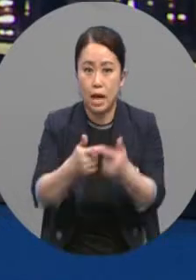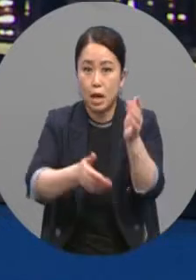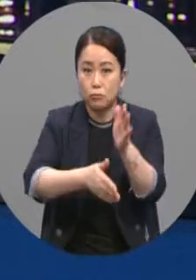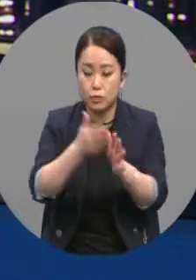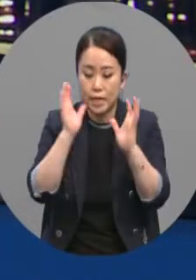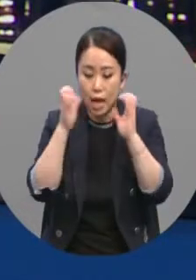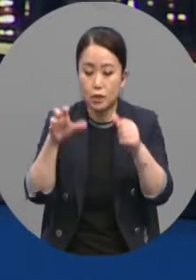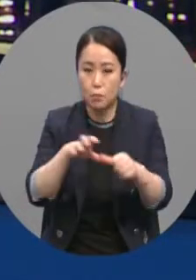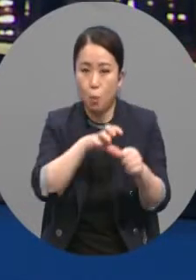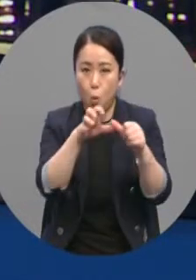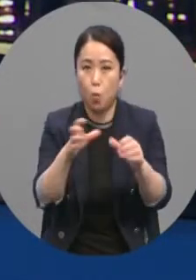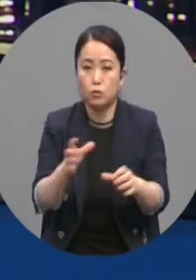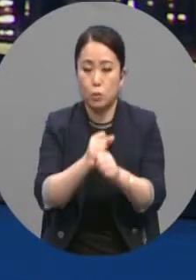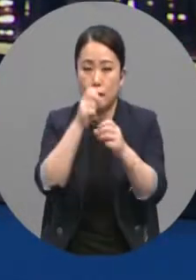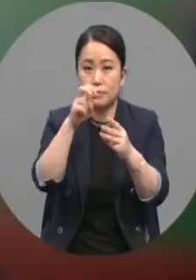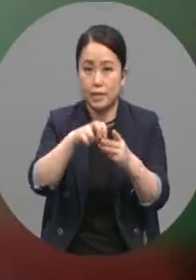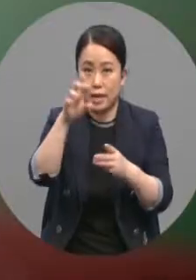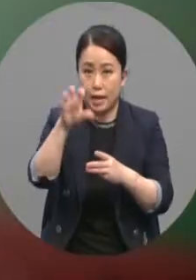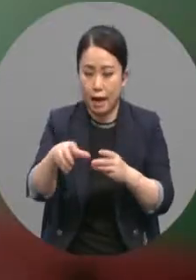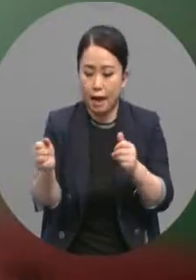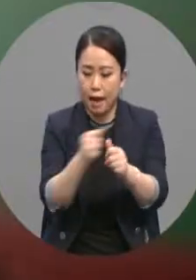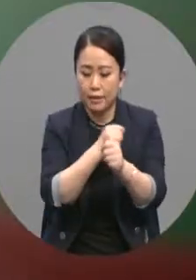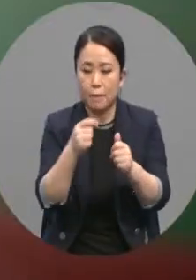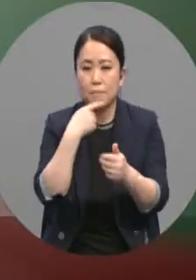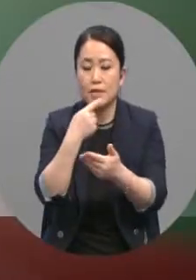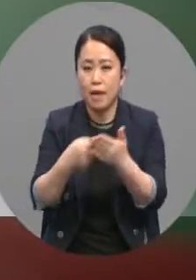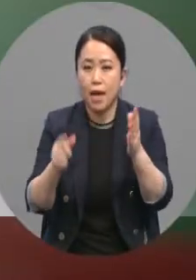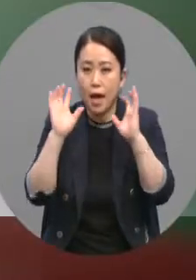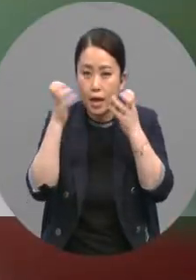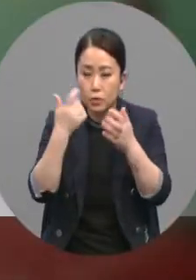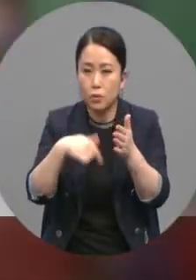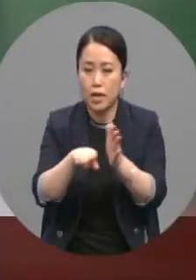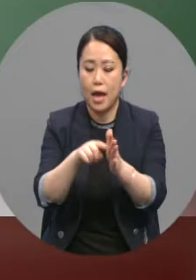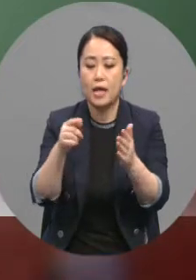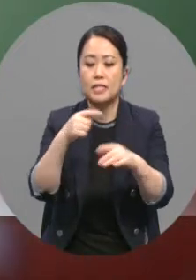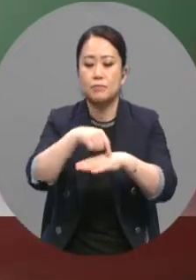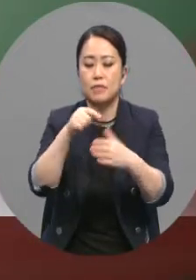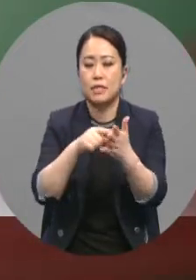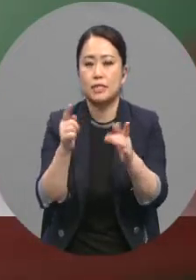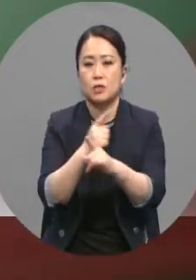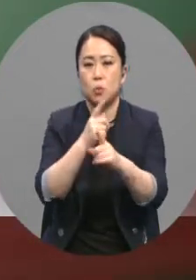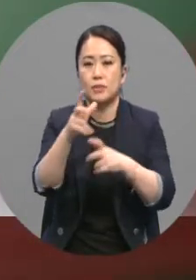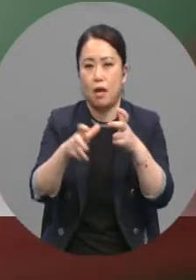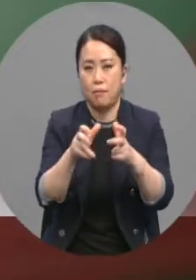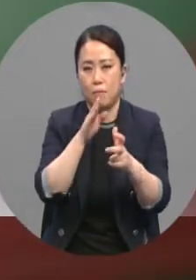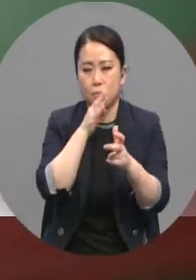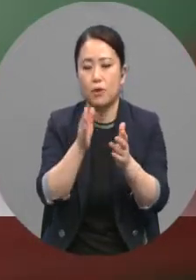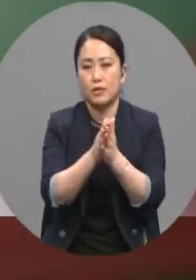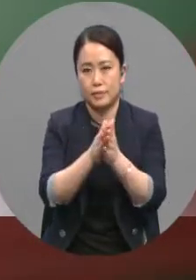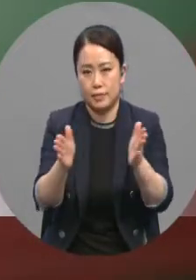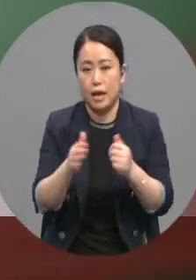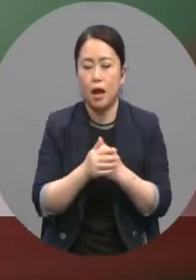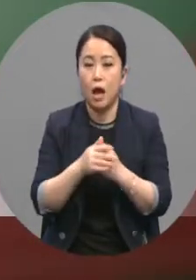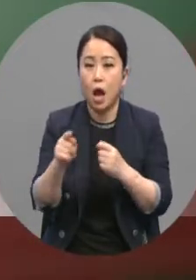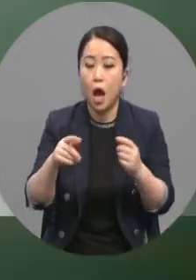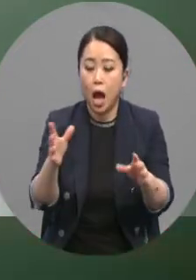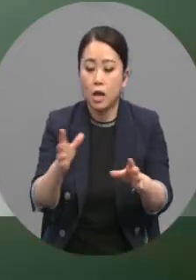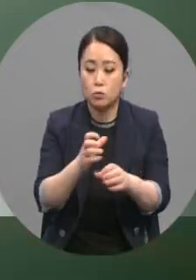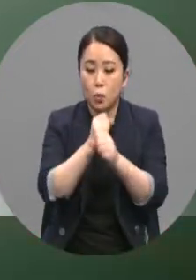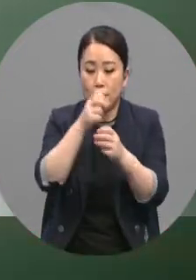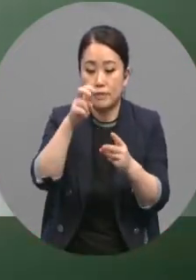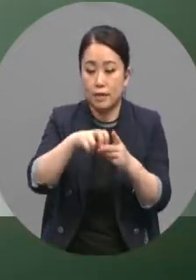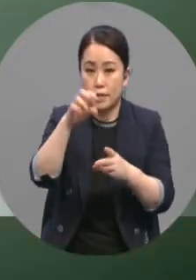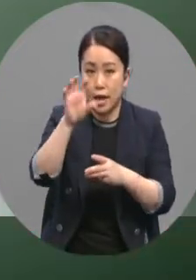부산시 아동부 종합 센터가 학대 피해 아동을 위한 심리치료 사업을 본격 운영 합니다 아동부 종합 센터는